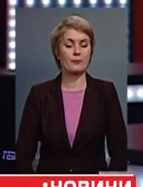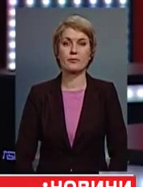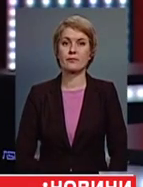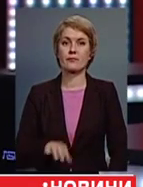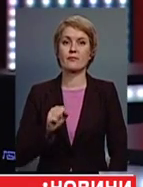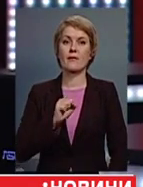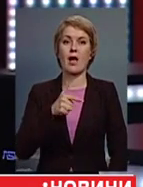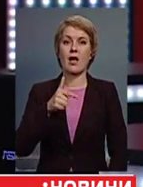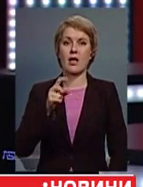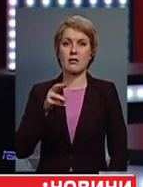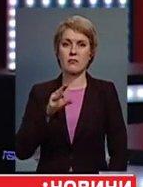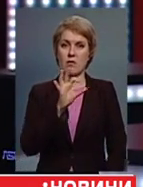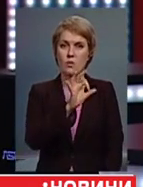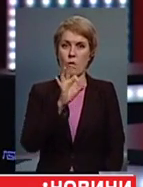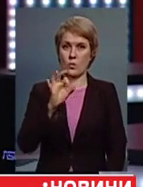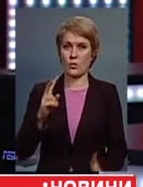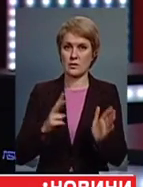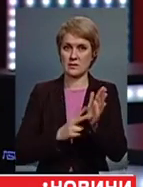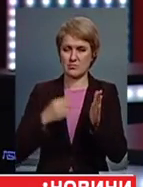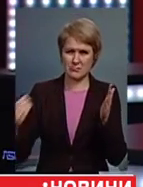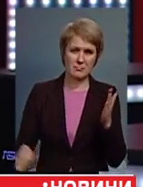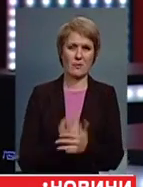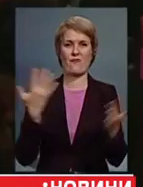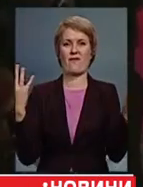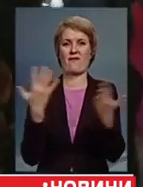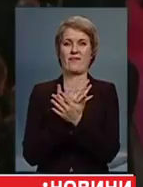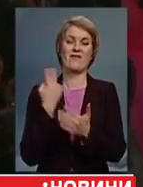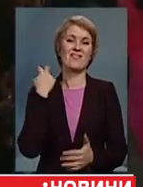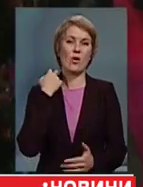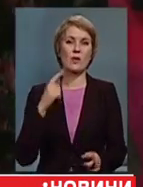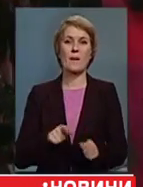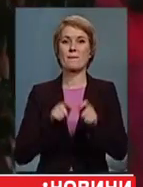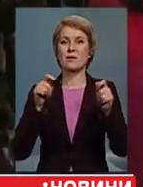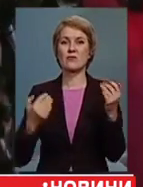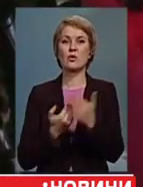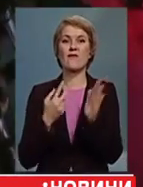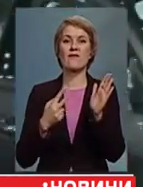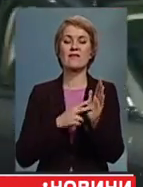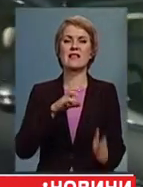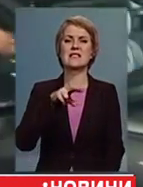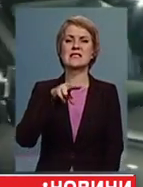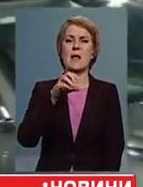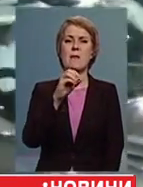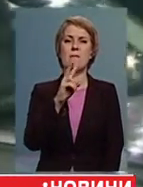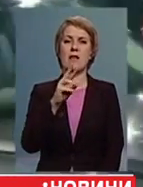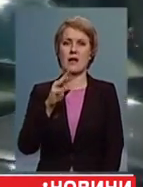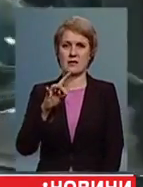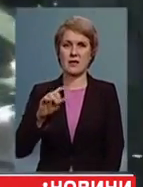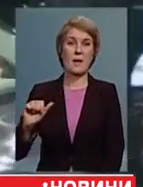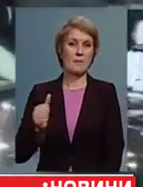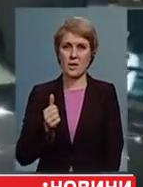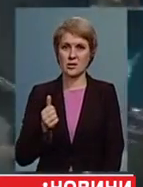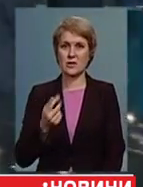Агент 007 знову на великих екранах у Лондоні презентували нову стрічку Бондіани 007 «Спектр». Серед перших